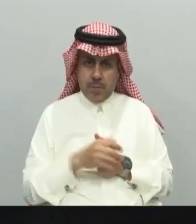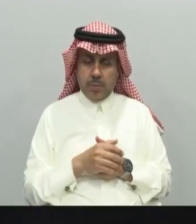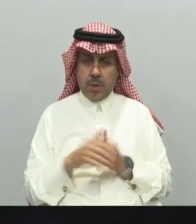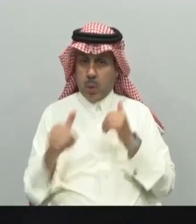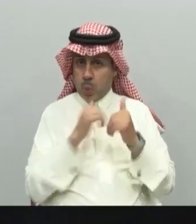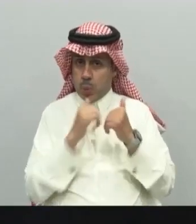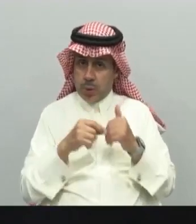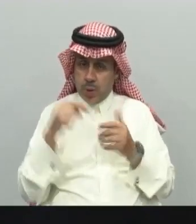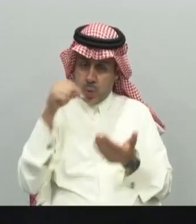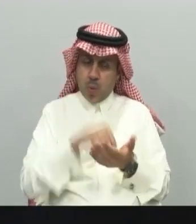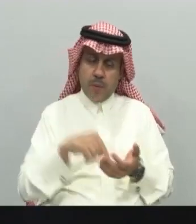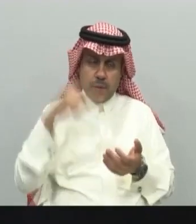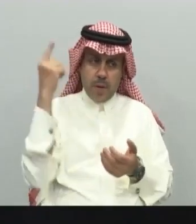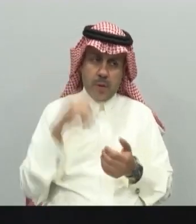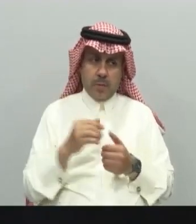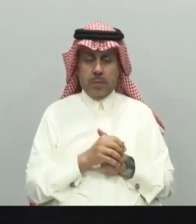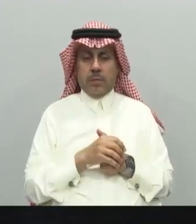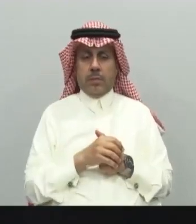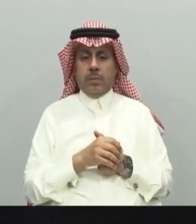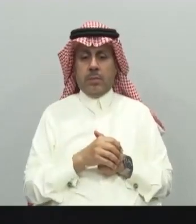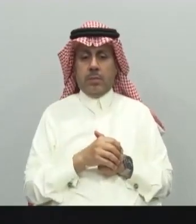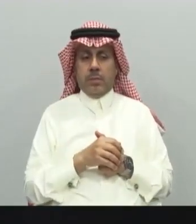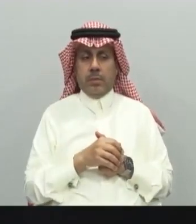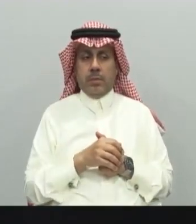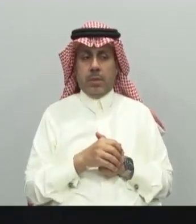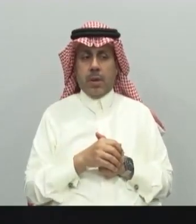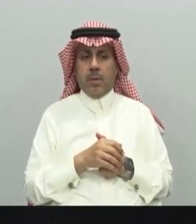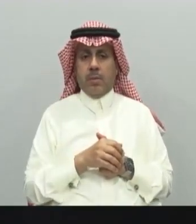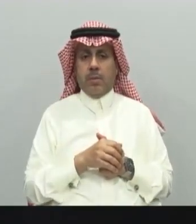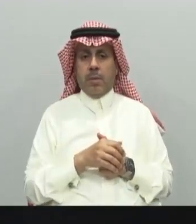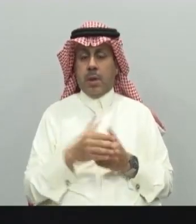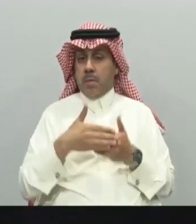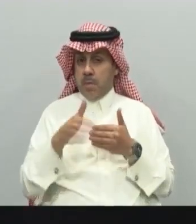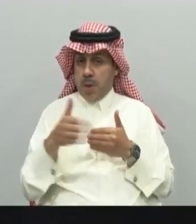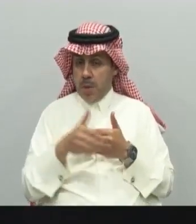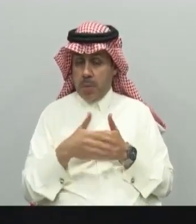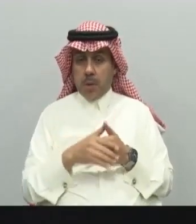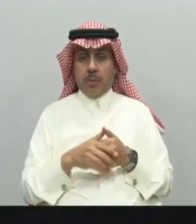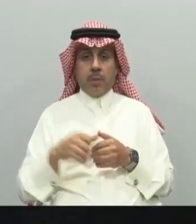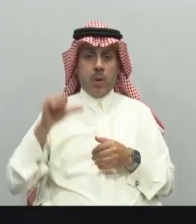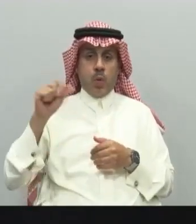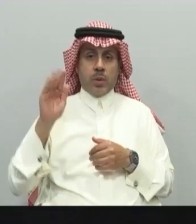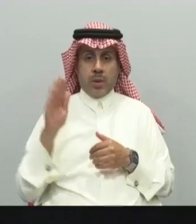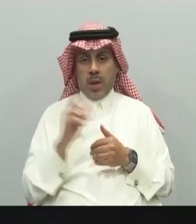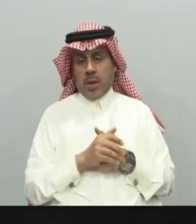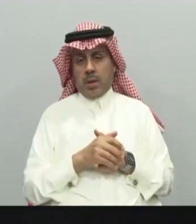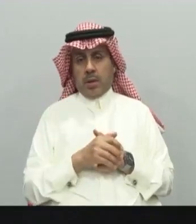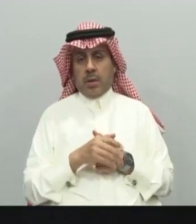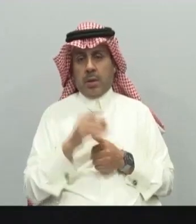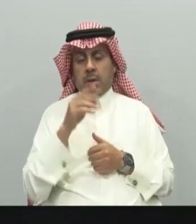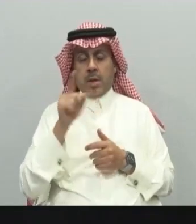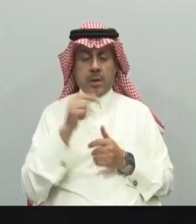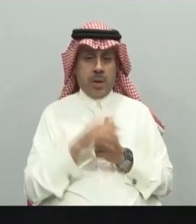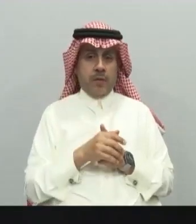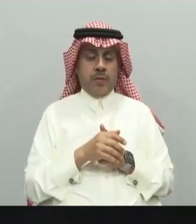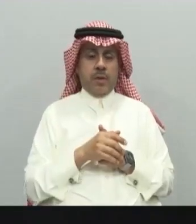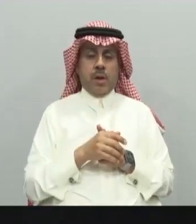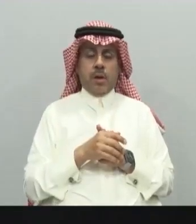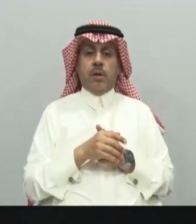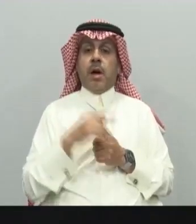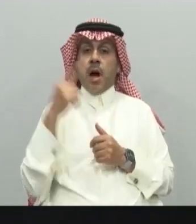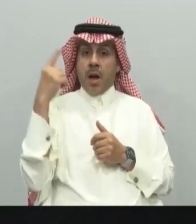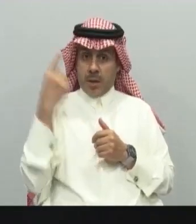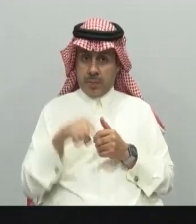الى الوقوع في المحرم فحرم من باب الوسائل لان الوسائل لها احكام المقاصد اما